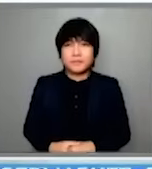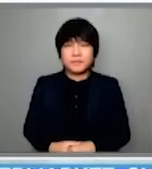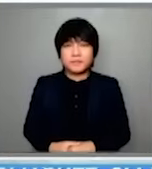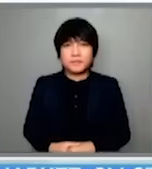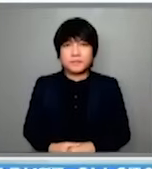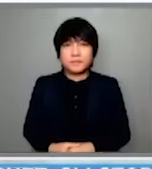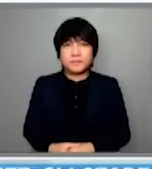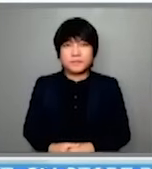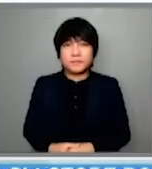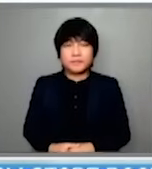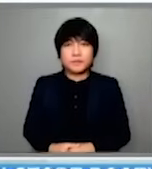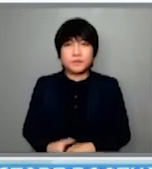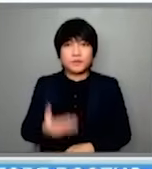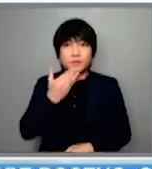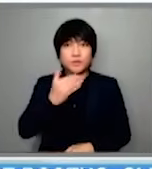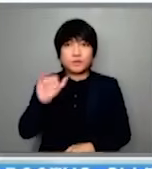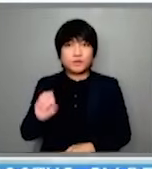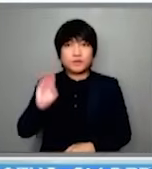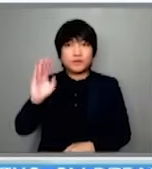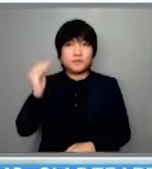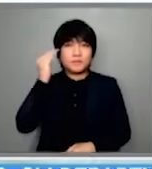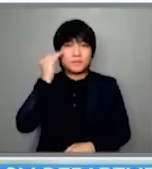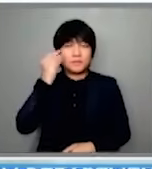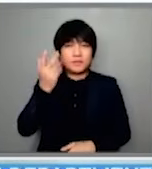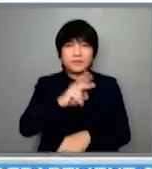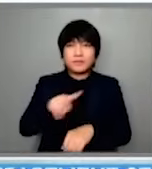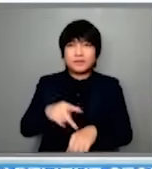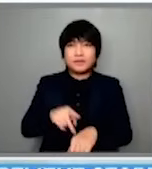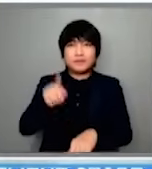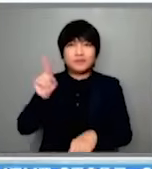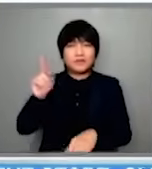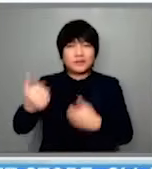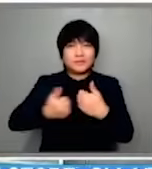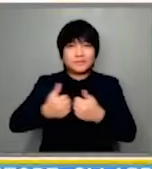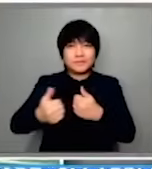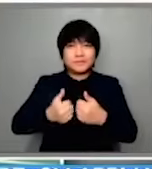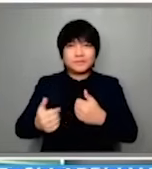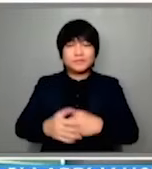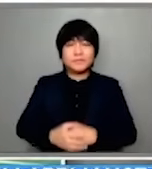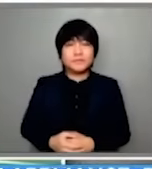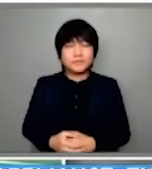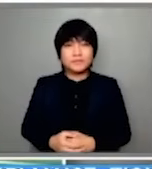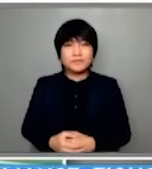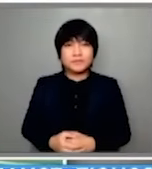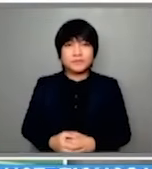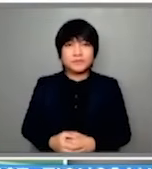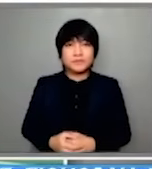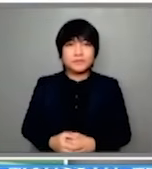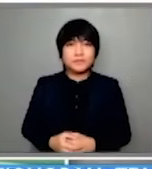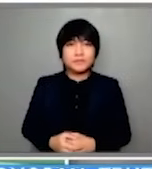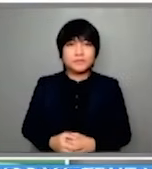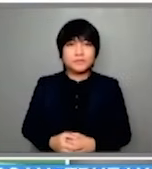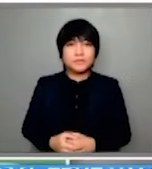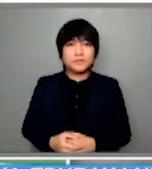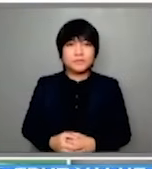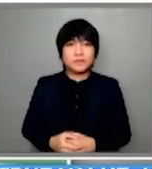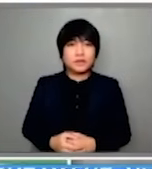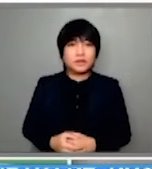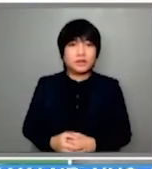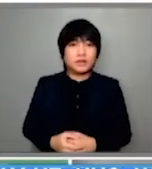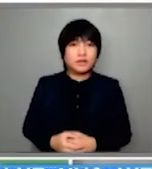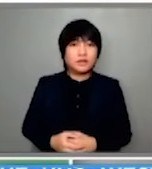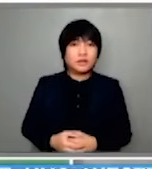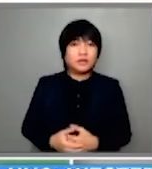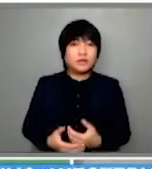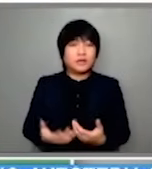Good job ang ilang pambata ng Pilipinas sa kanilang badminton competitions abroad. Wagin ang ginto sina J.R. Pandi at Mary Destiny Untal